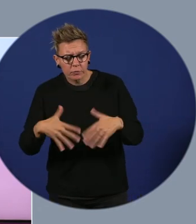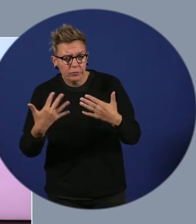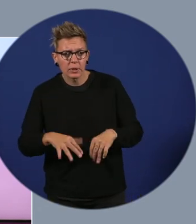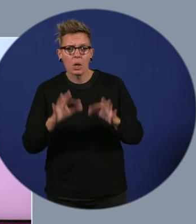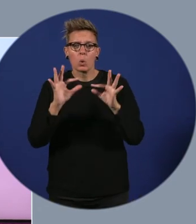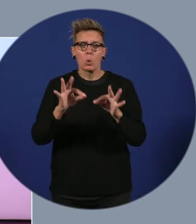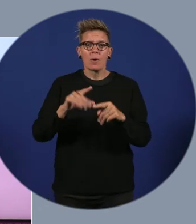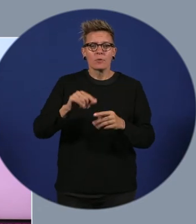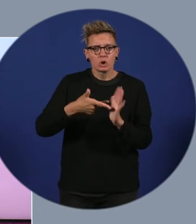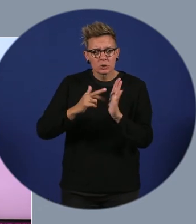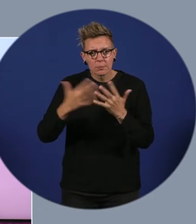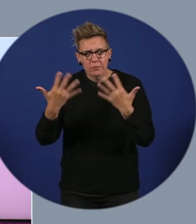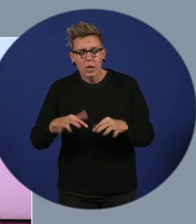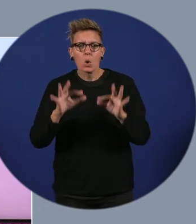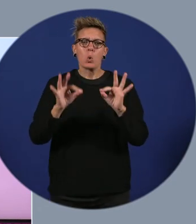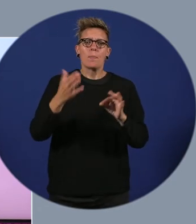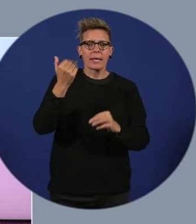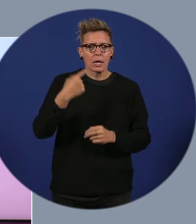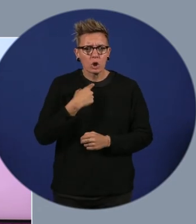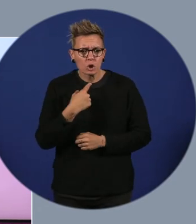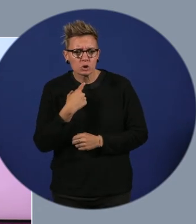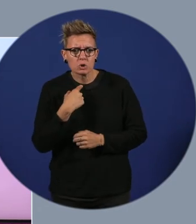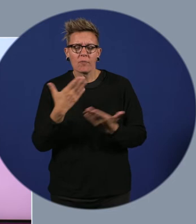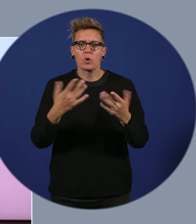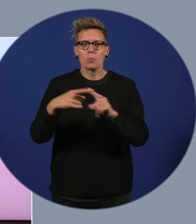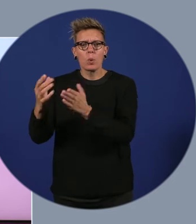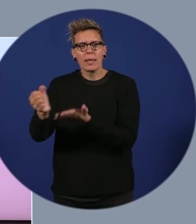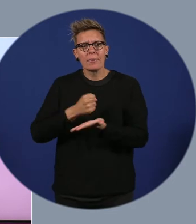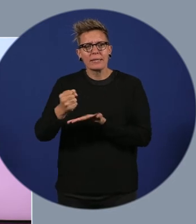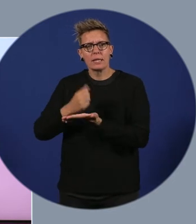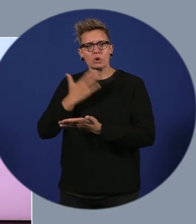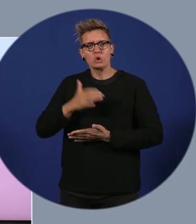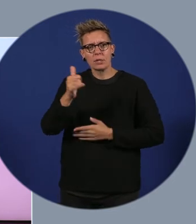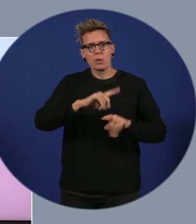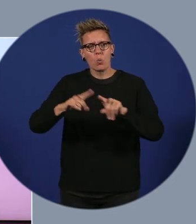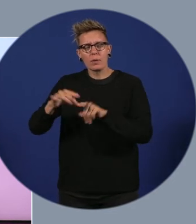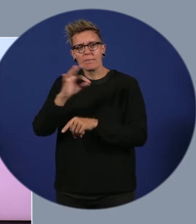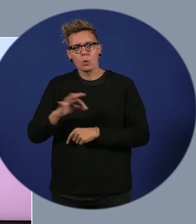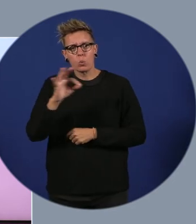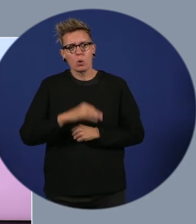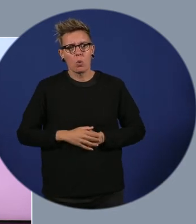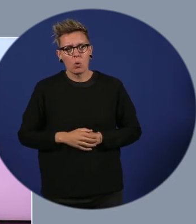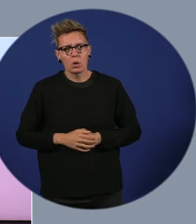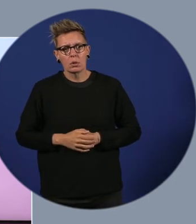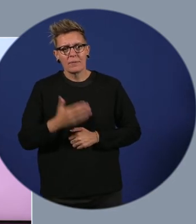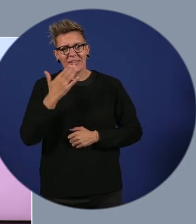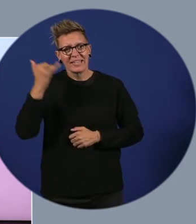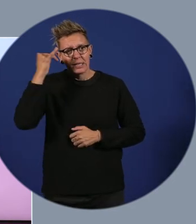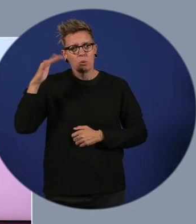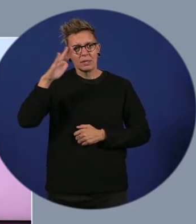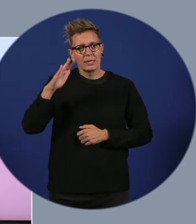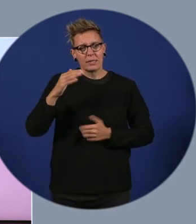ut, hur det går till att rösta och inte minst vad de olika partierna tycker i olika typer av frågor och vilken ideologi de är